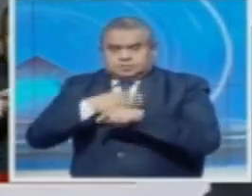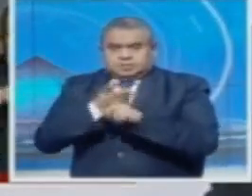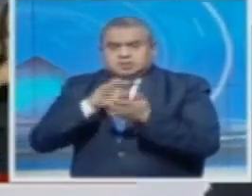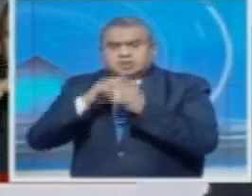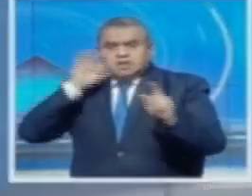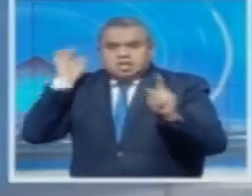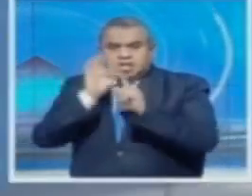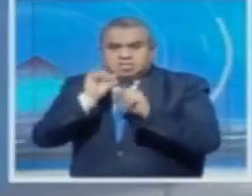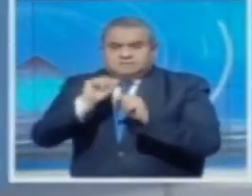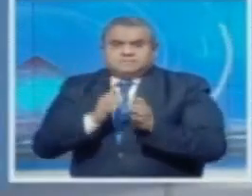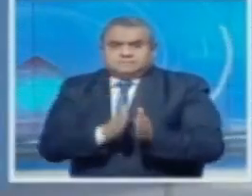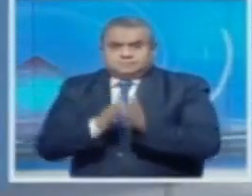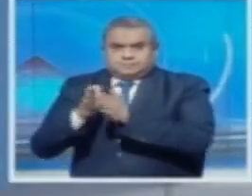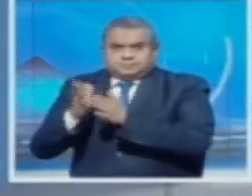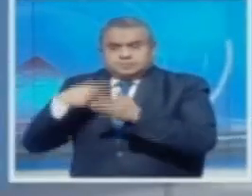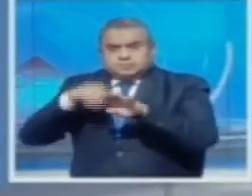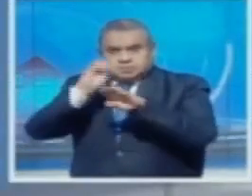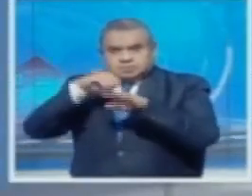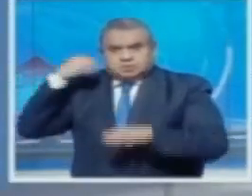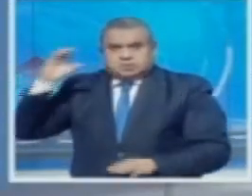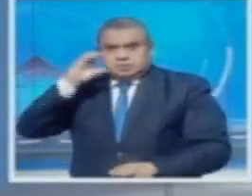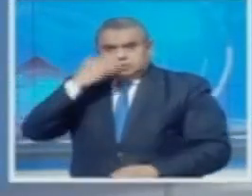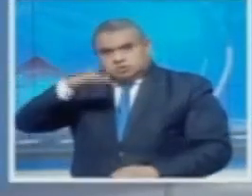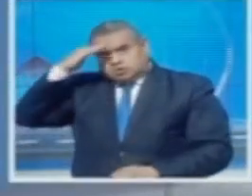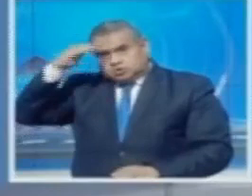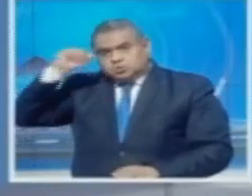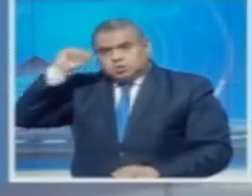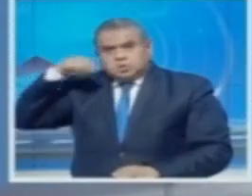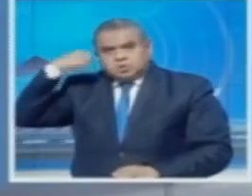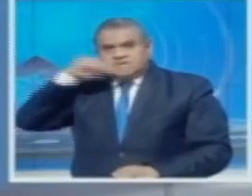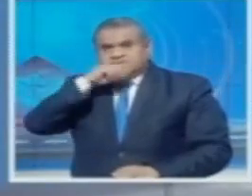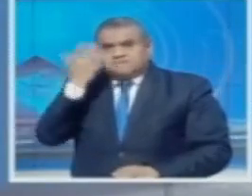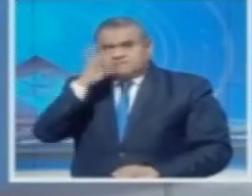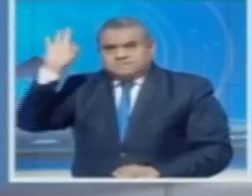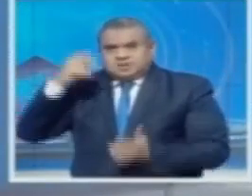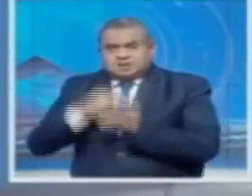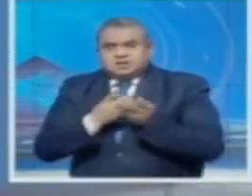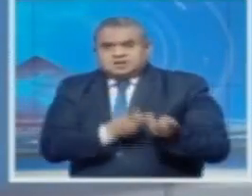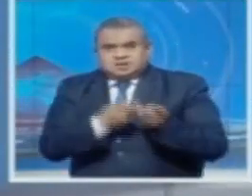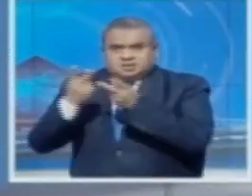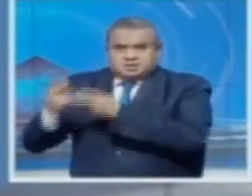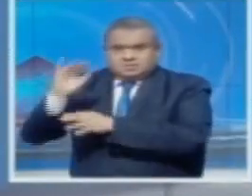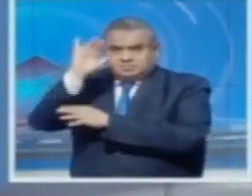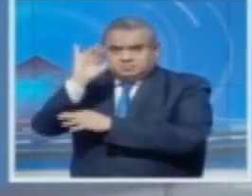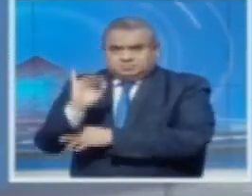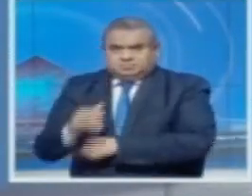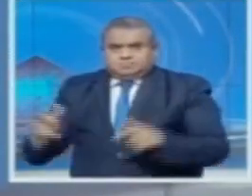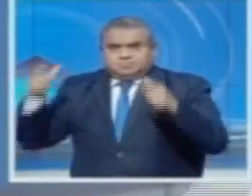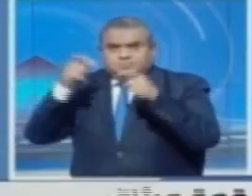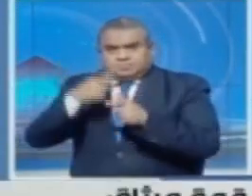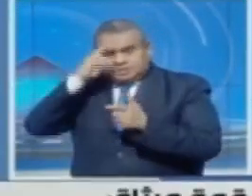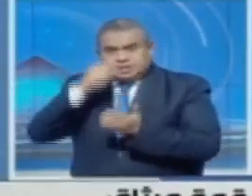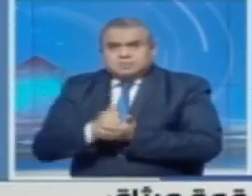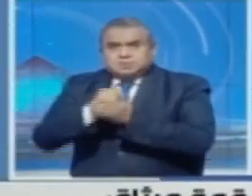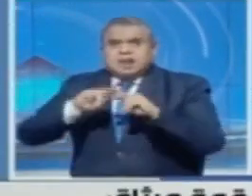الوطنية. كما وجه الرئيس السيسي الشكر للرئيس الفرنسي إيمانويل ماكرون لاستضافة قمة ميثاق التمويل